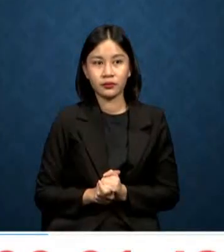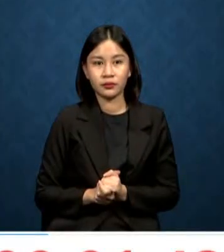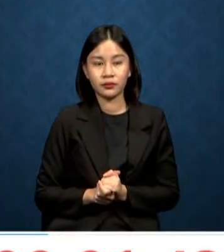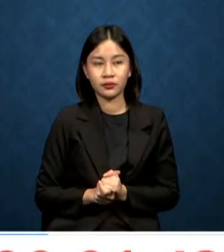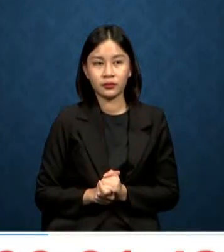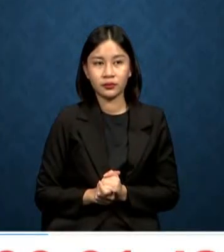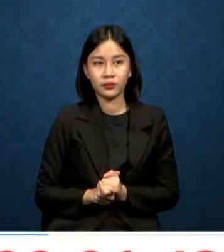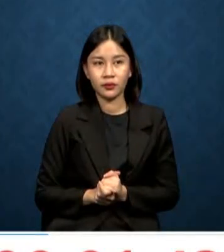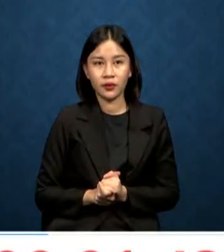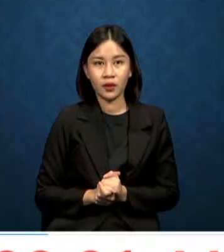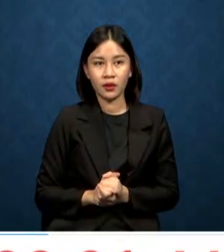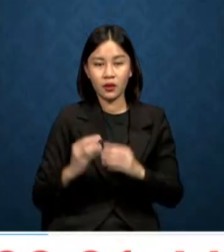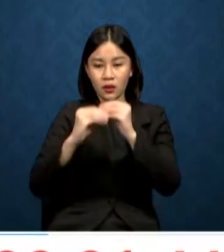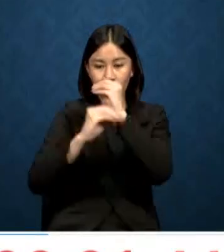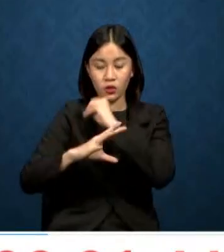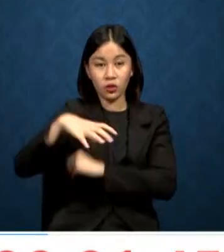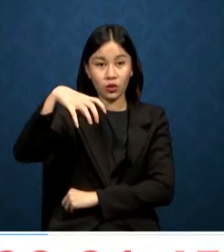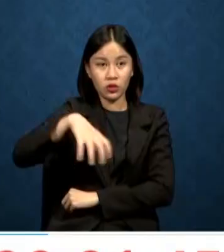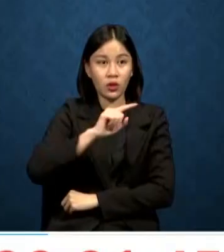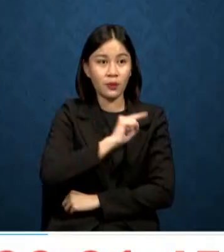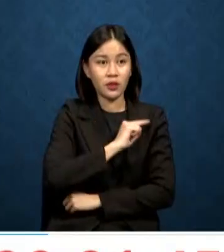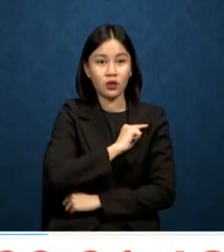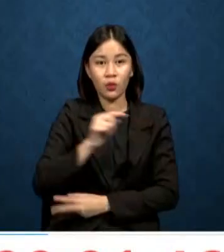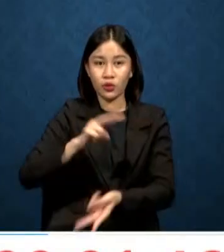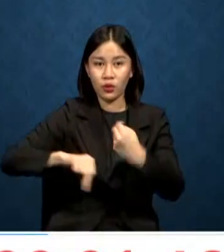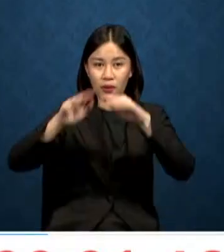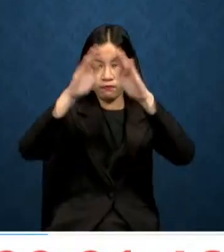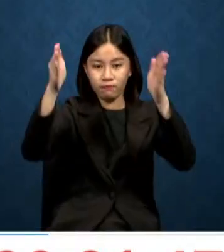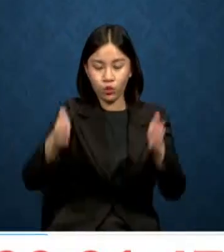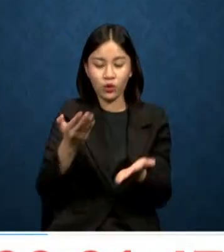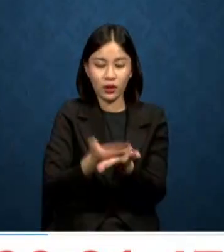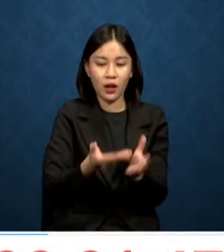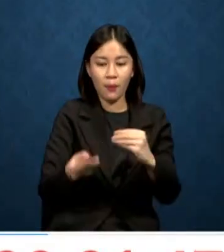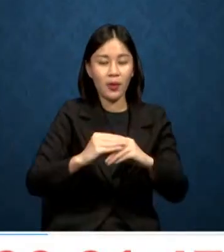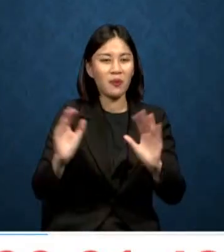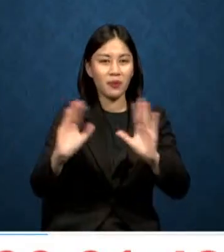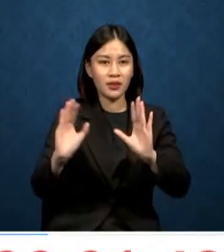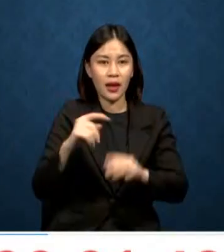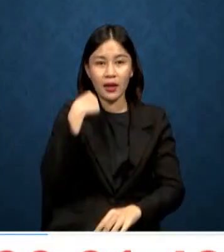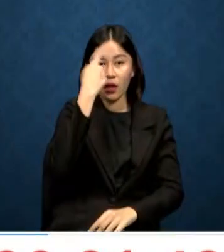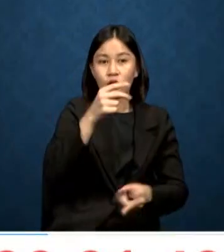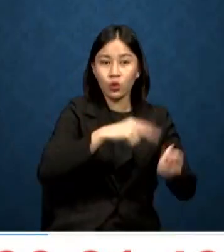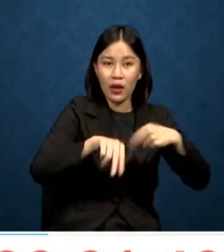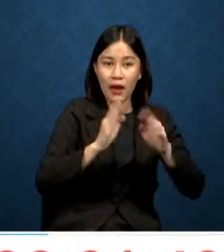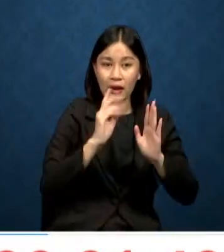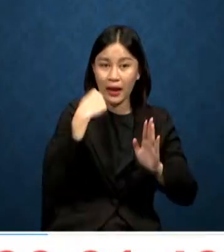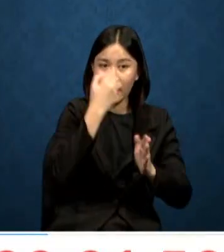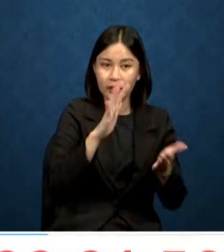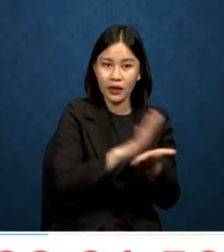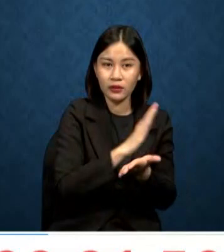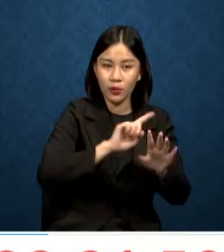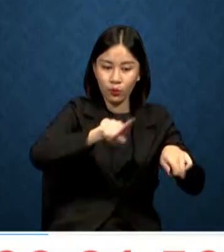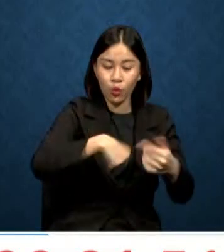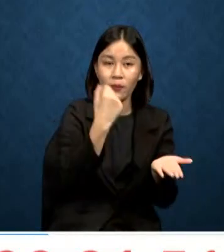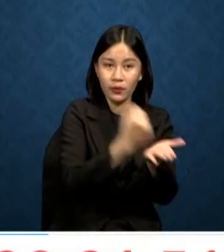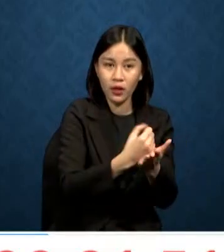คือเราสำนักงานกสช.เราไม่ได้กำกับดูแลตู้เติมเงินนะครับเรากำกับดูแลผู้รับใบอนุญาตนะครับคราวนี้เนี่ยสิ่ง